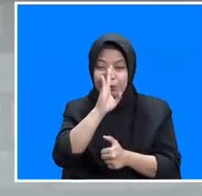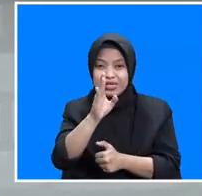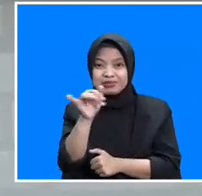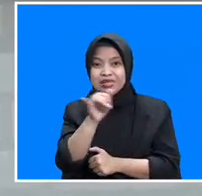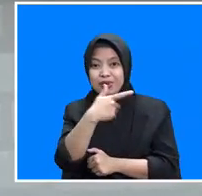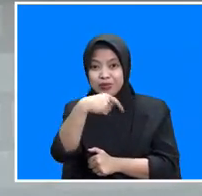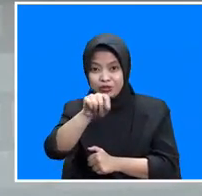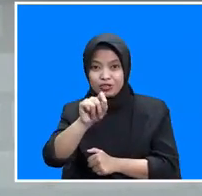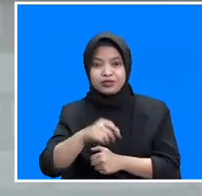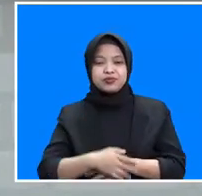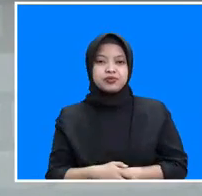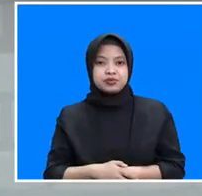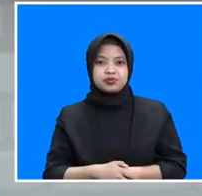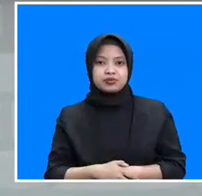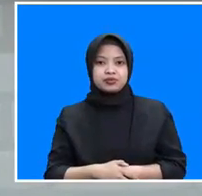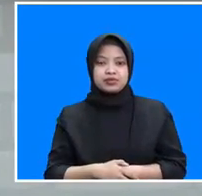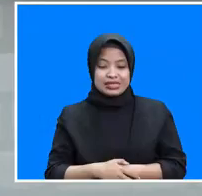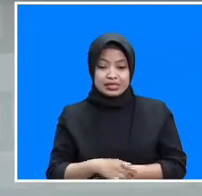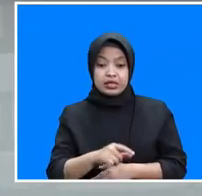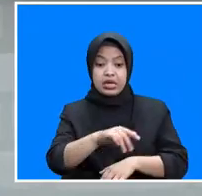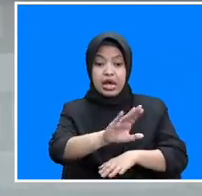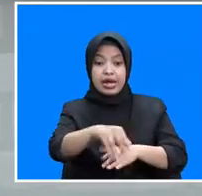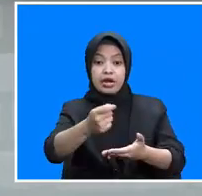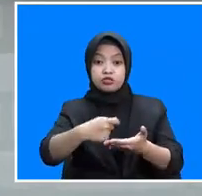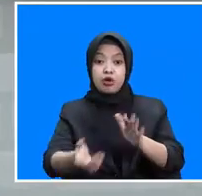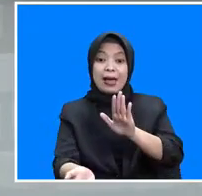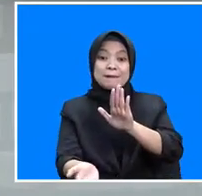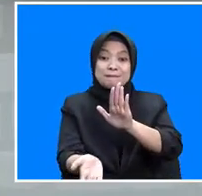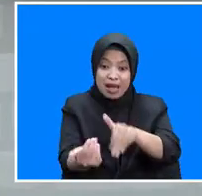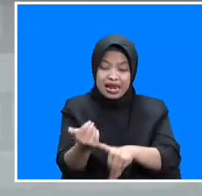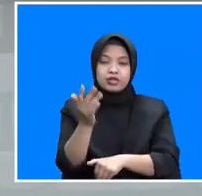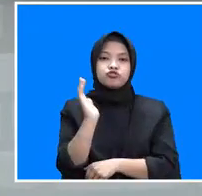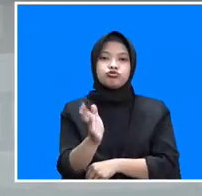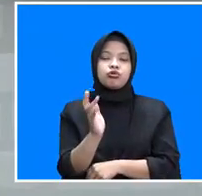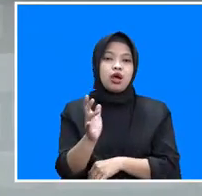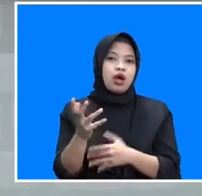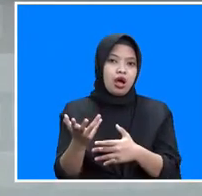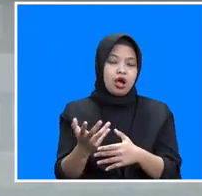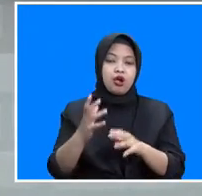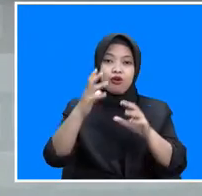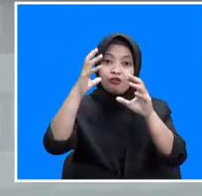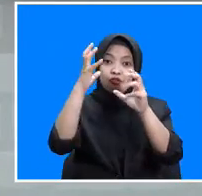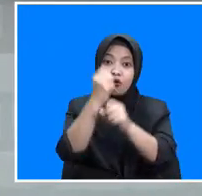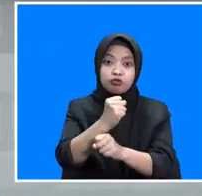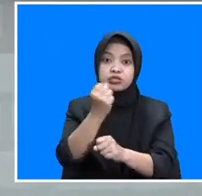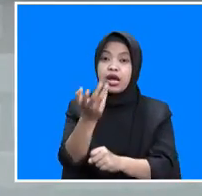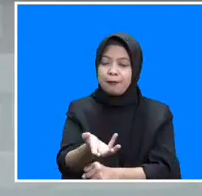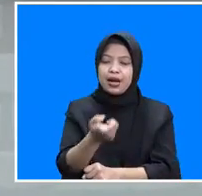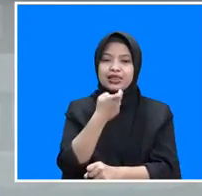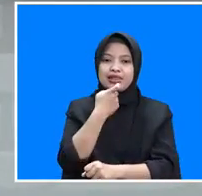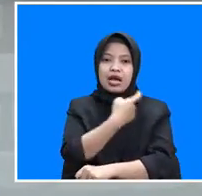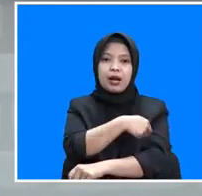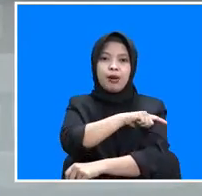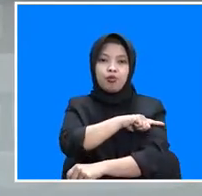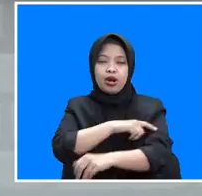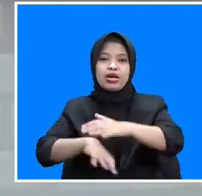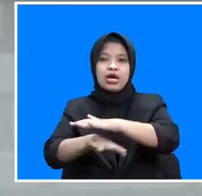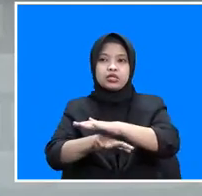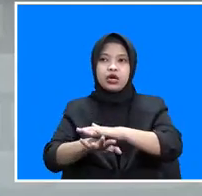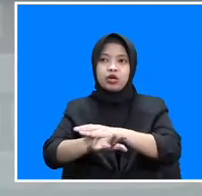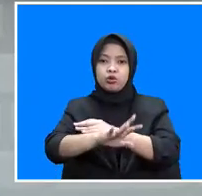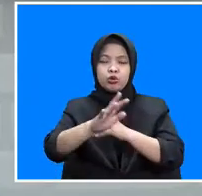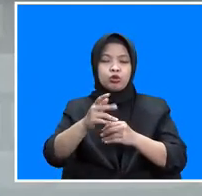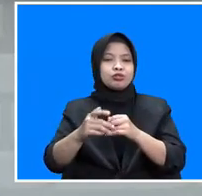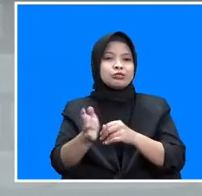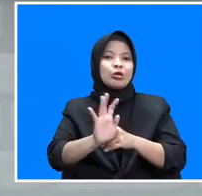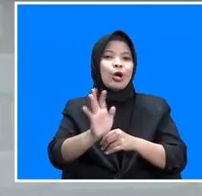sama. Ketika anak-anak kembali ke sekolah, poin saya yang ketiga, maka pertama fokusnya kepada kompetensi fondasi. Jangan langsung